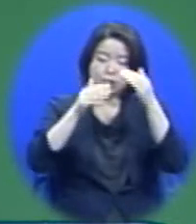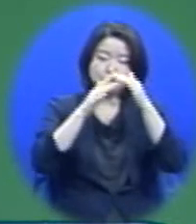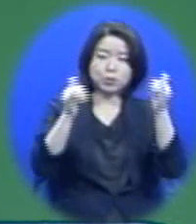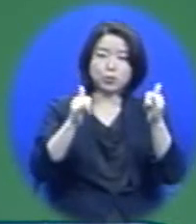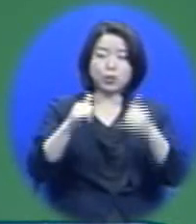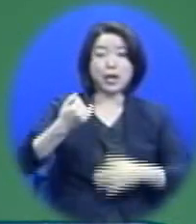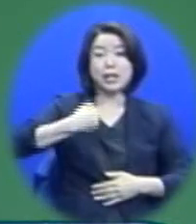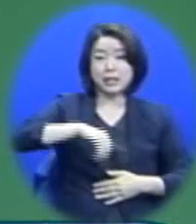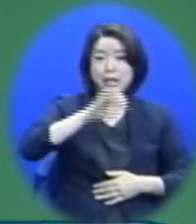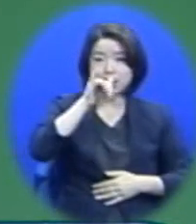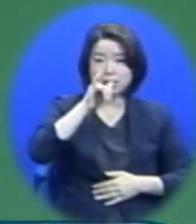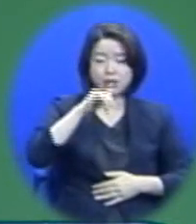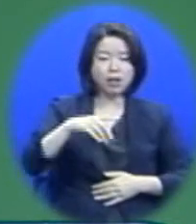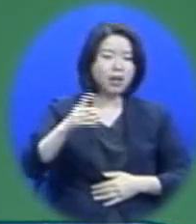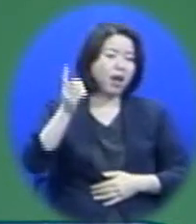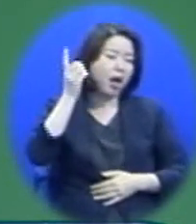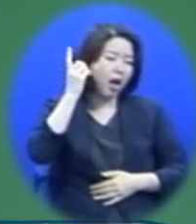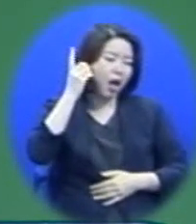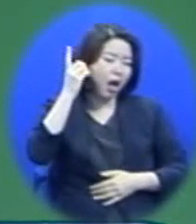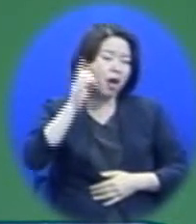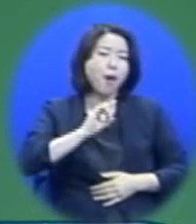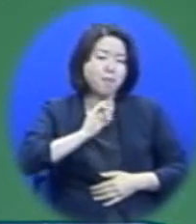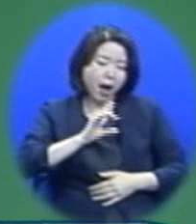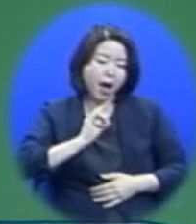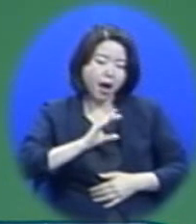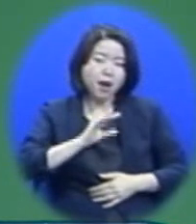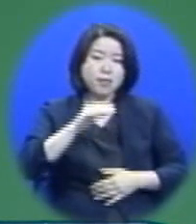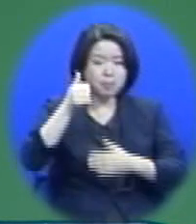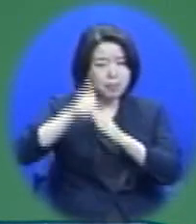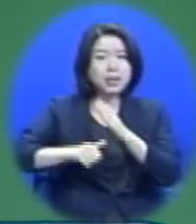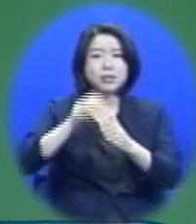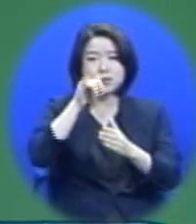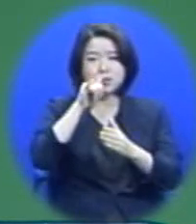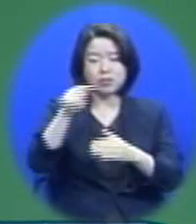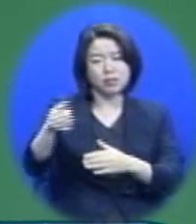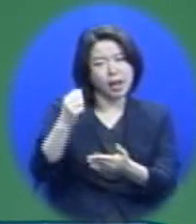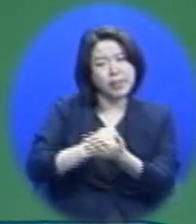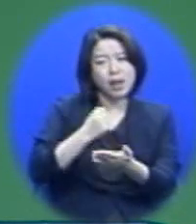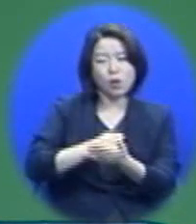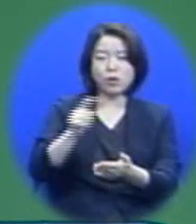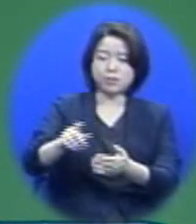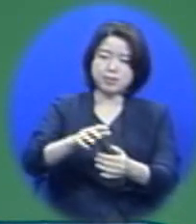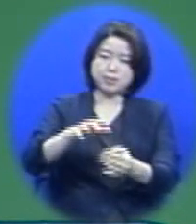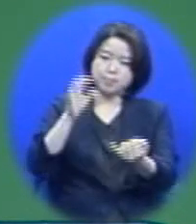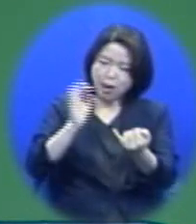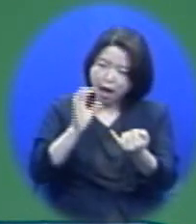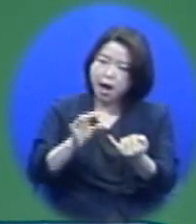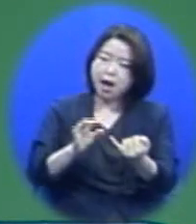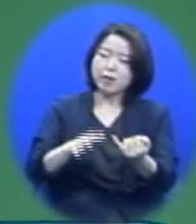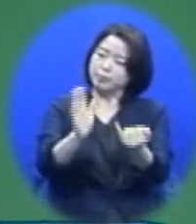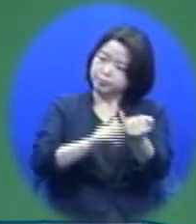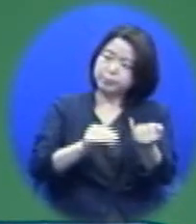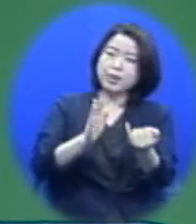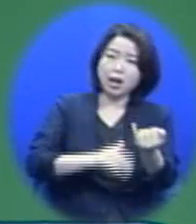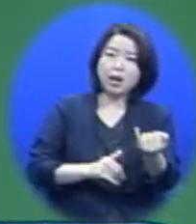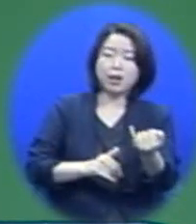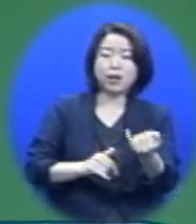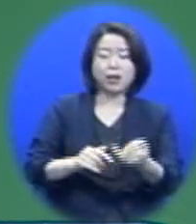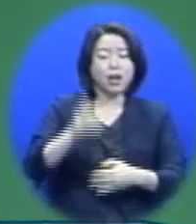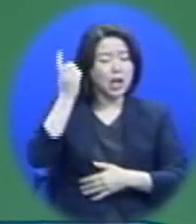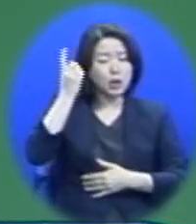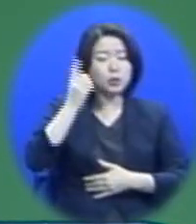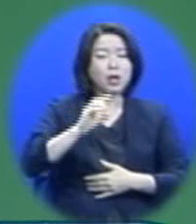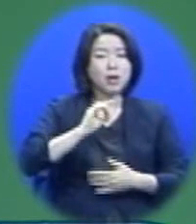딸이 휴대폰에 빠져 있는 것에 대해서 안타까워했대요. 타일러도 보고 야단도 쳐보고 너무 그렇게